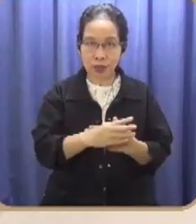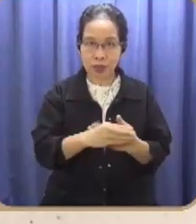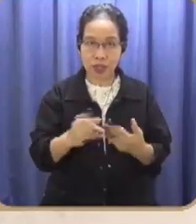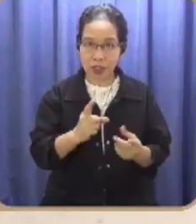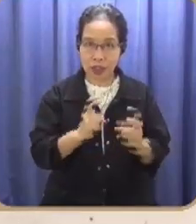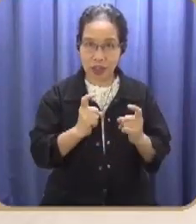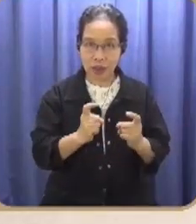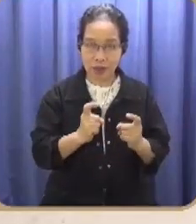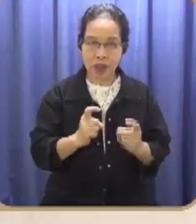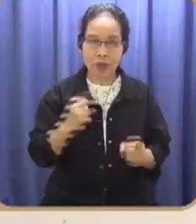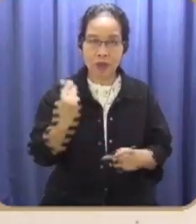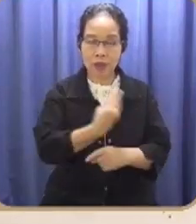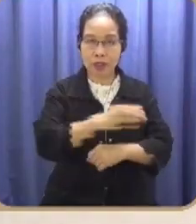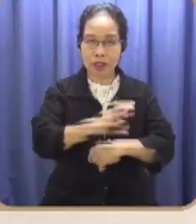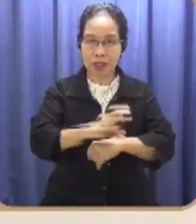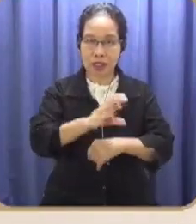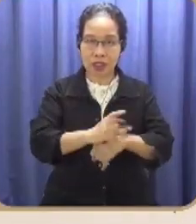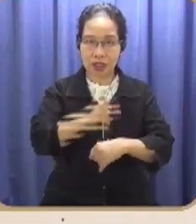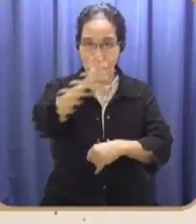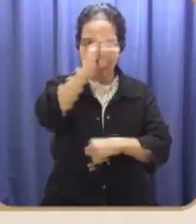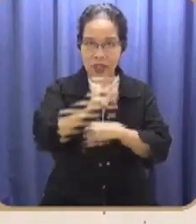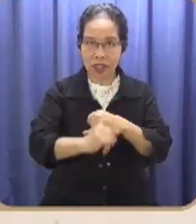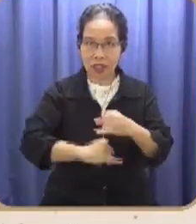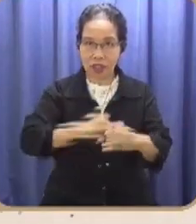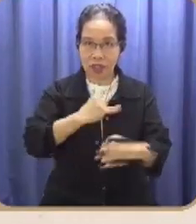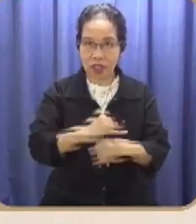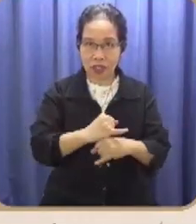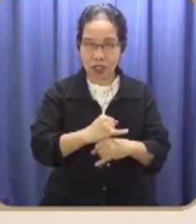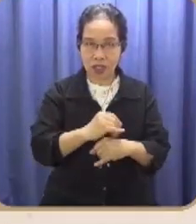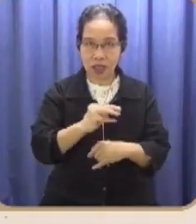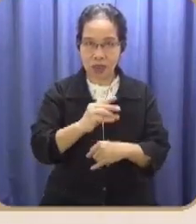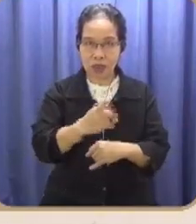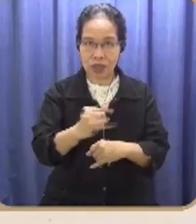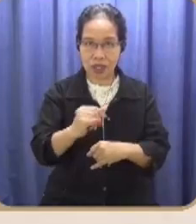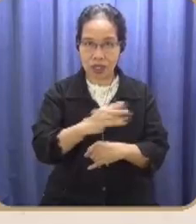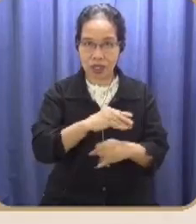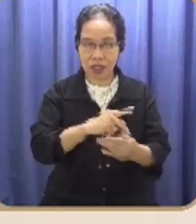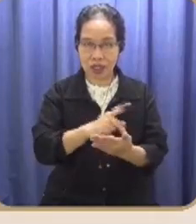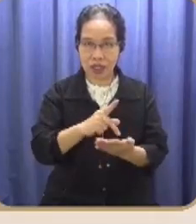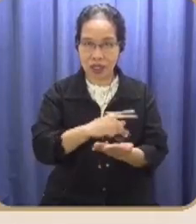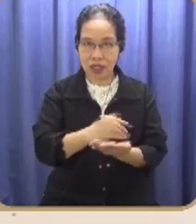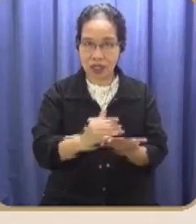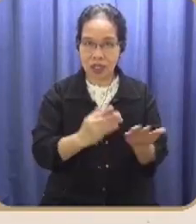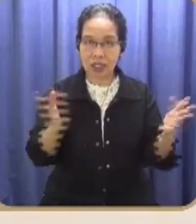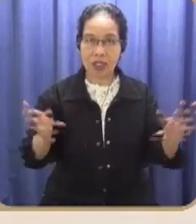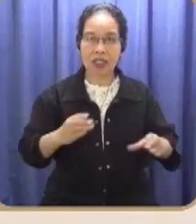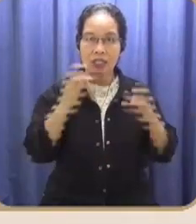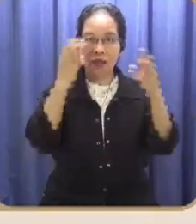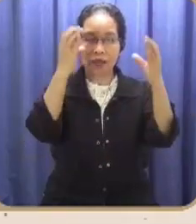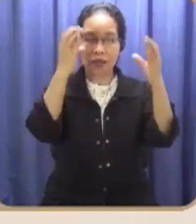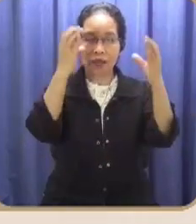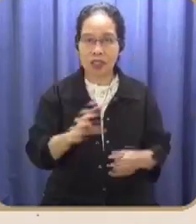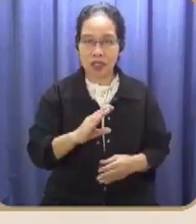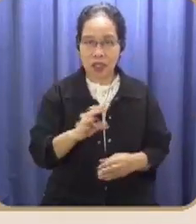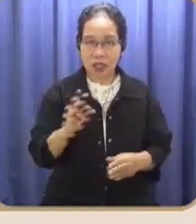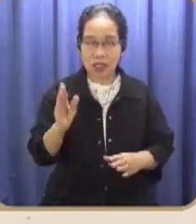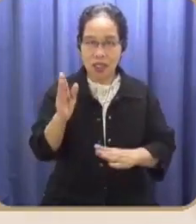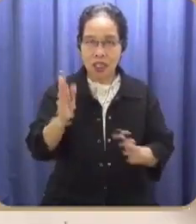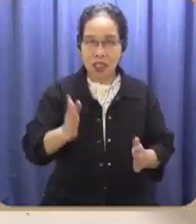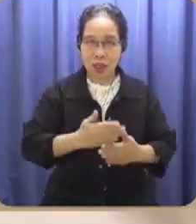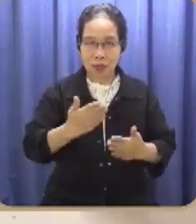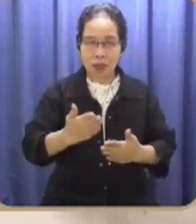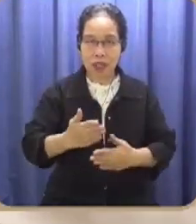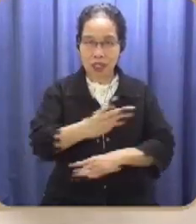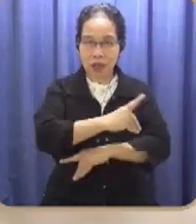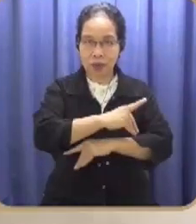ng members ng Church of God International at bilang bahagi na rin ng pagdiriwang na Sabbath anniversary ni Brother Eli Soriano.